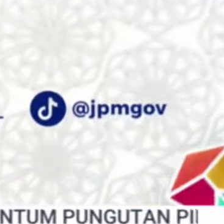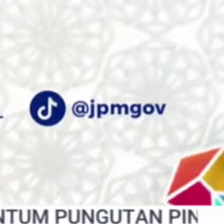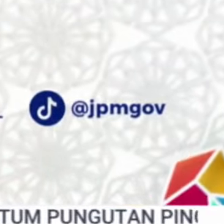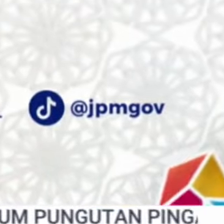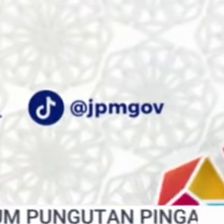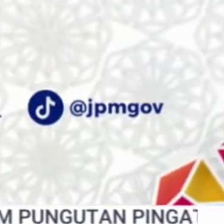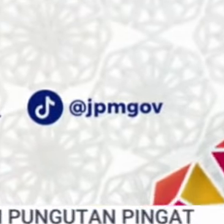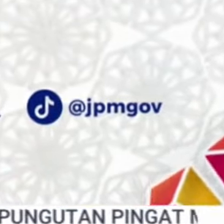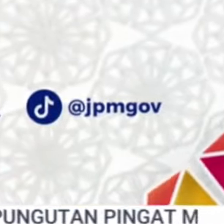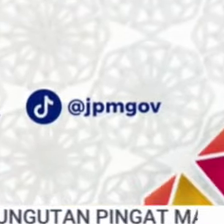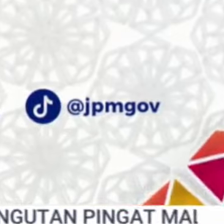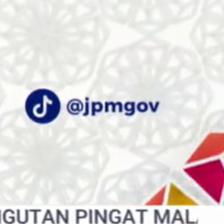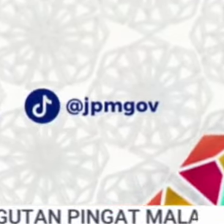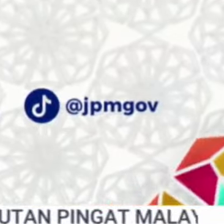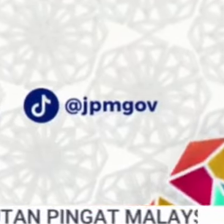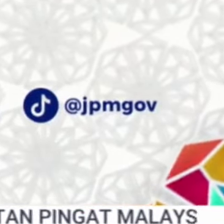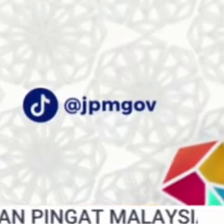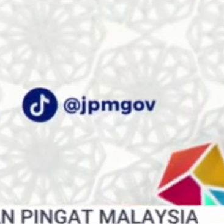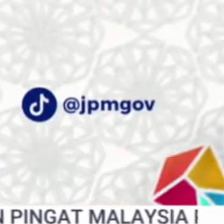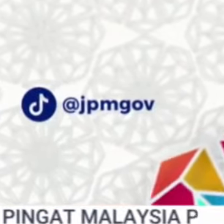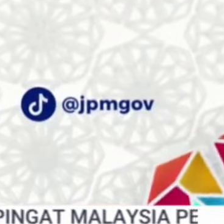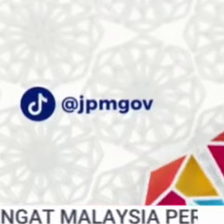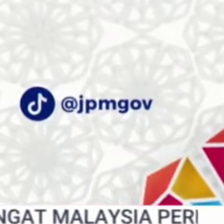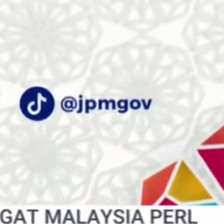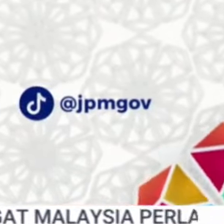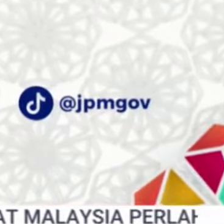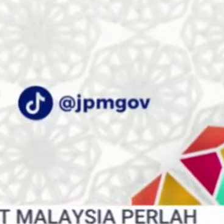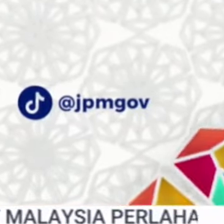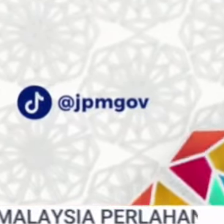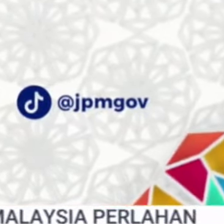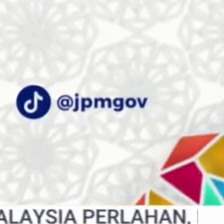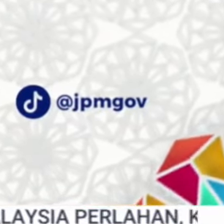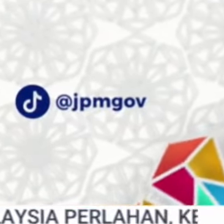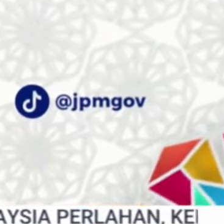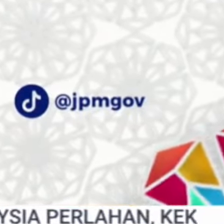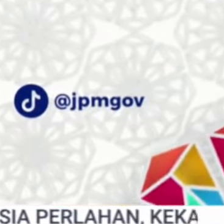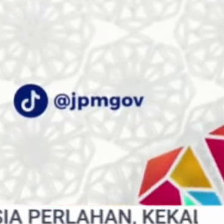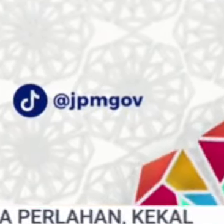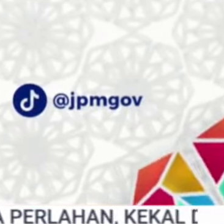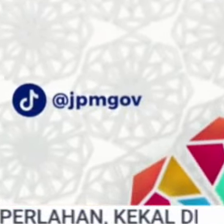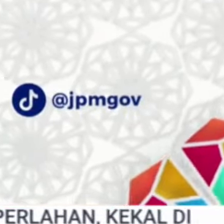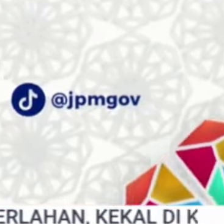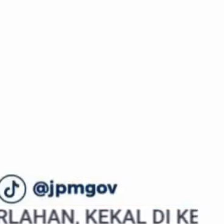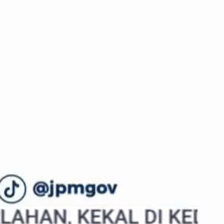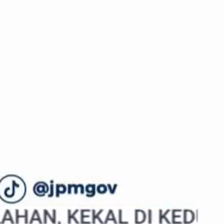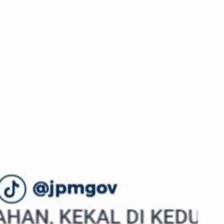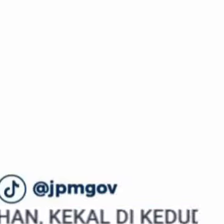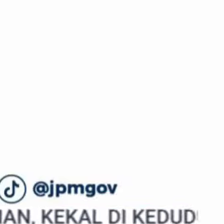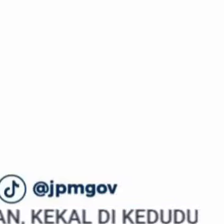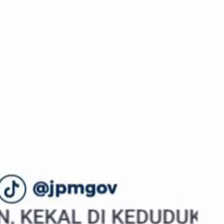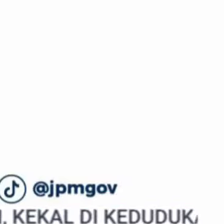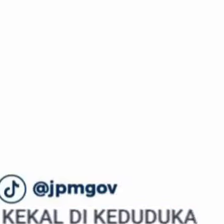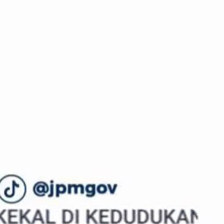www.malaysiamadani.gov.my dan media sosial rasmi Jabatan Perdana Menteri bagi mendapatkan maklumat lanjut.